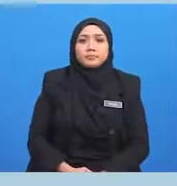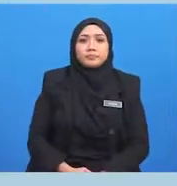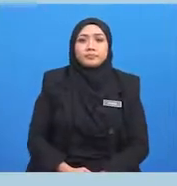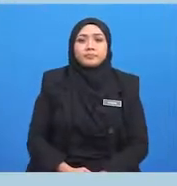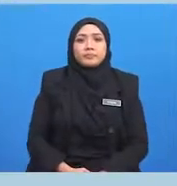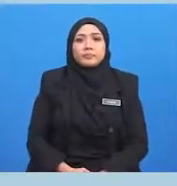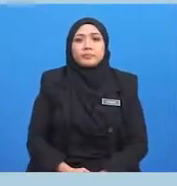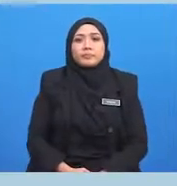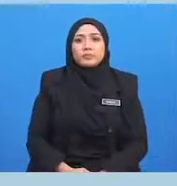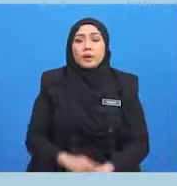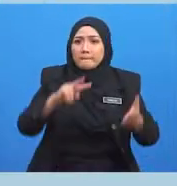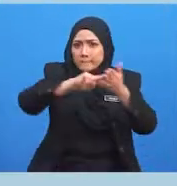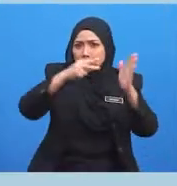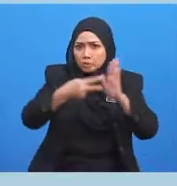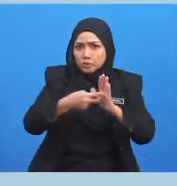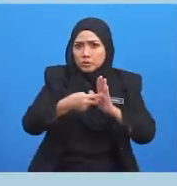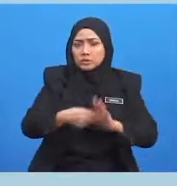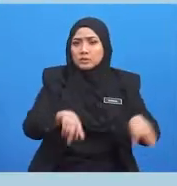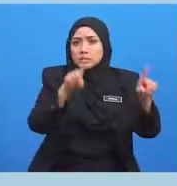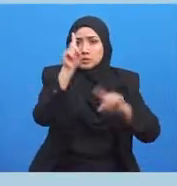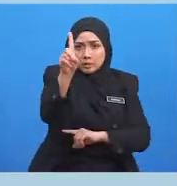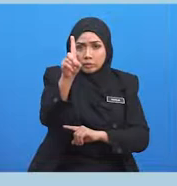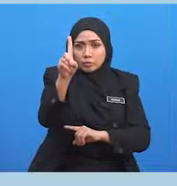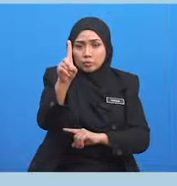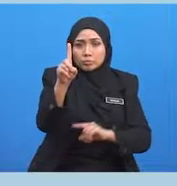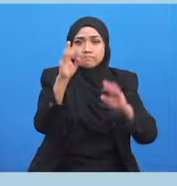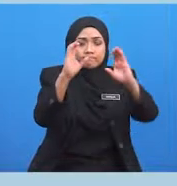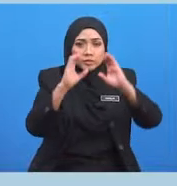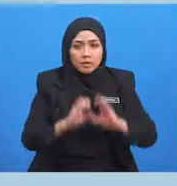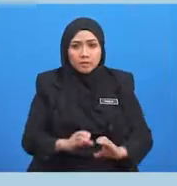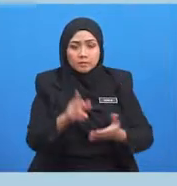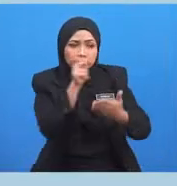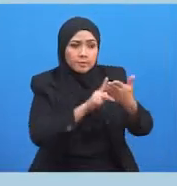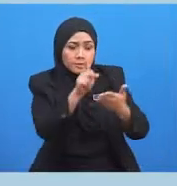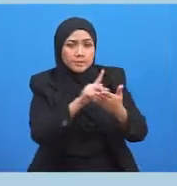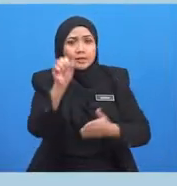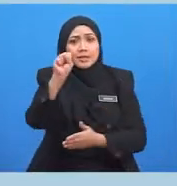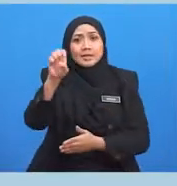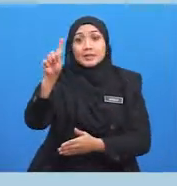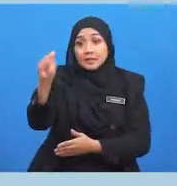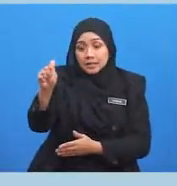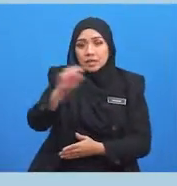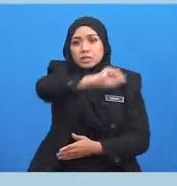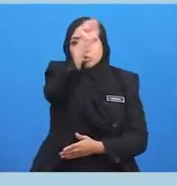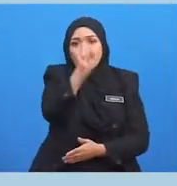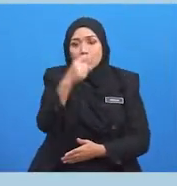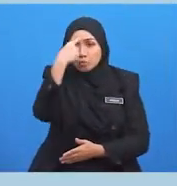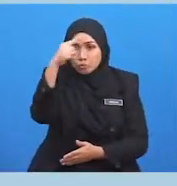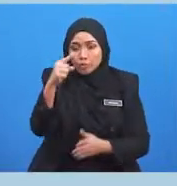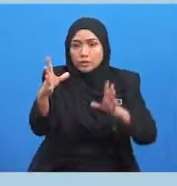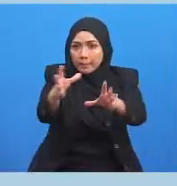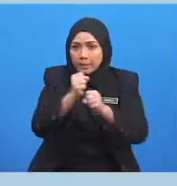Soal selidik ialah satu kaedah kajian set soalan untuk dapatkan